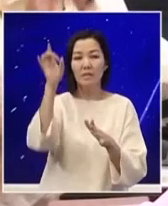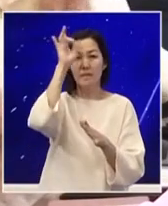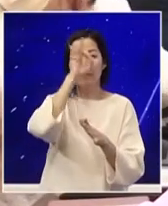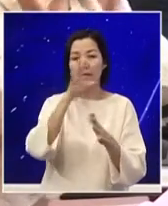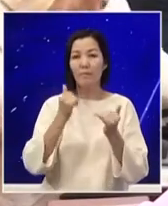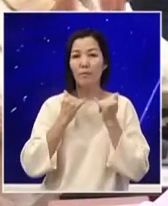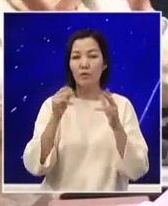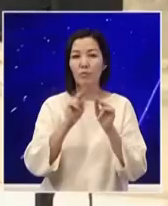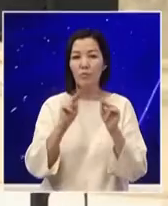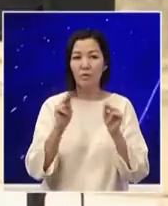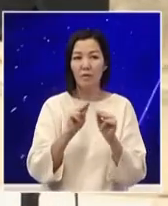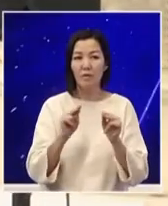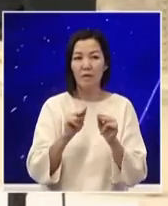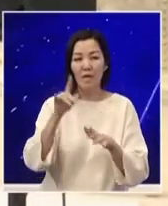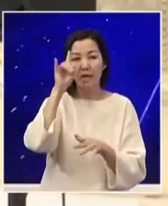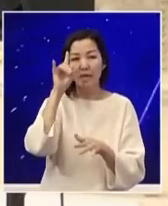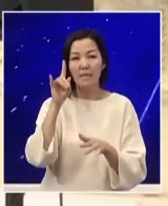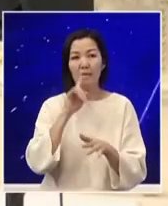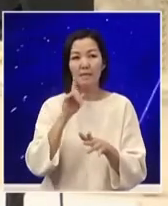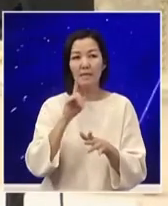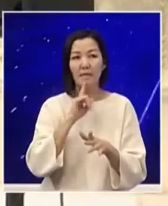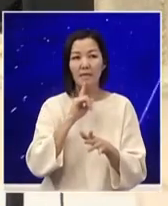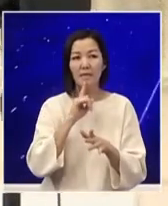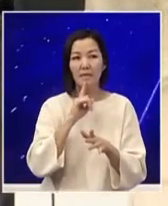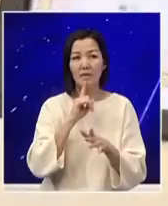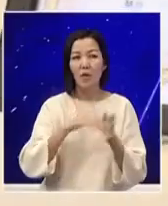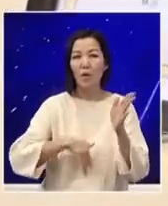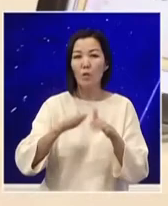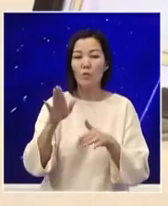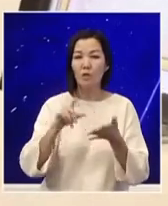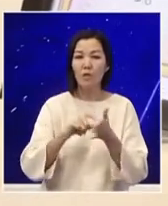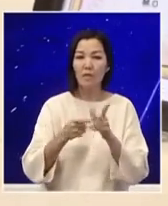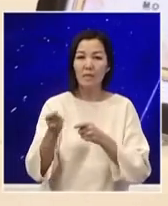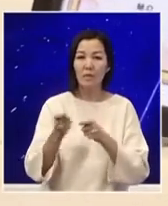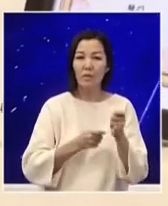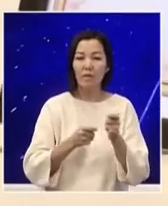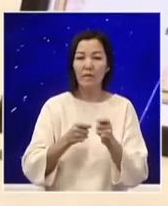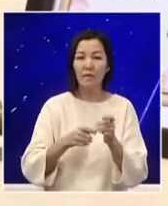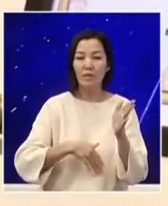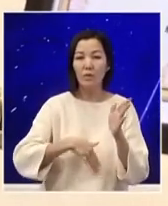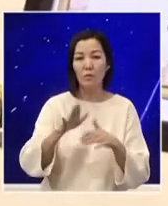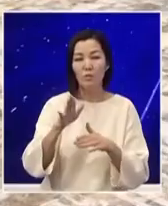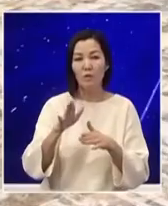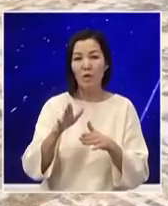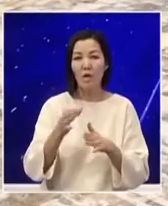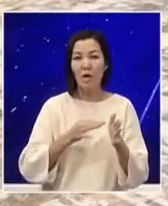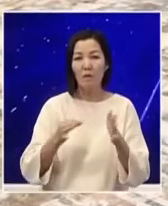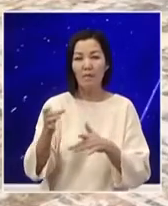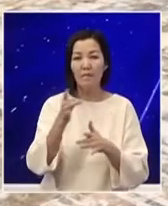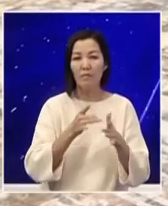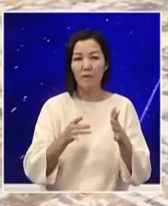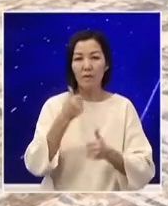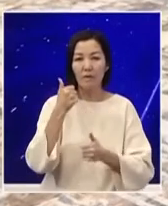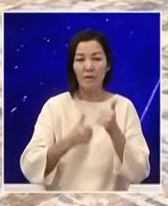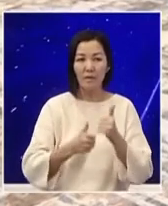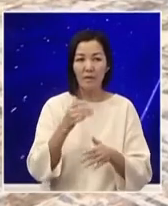«Почетный работник образования Республики Казахстан», вручены награды «Лучший классный руководитель», «Лучший учитель республиканского, областного и регионального масштабов».